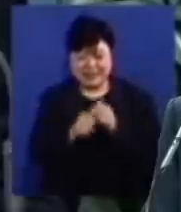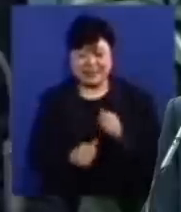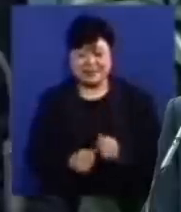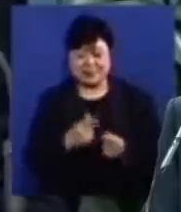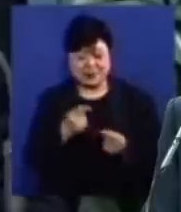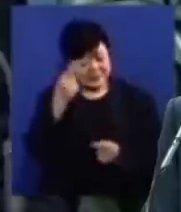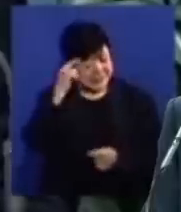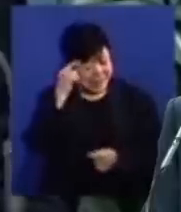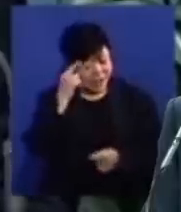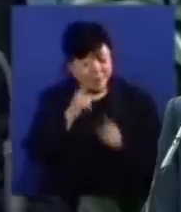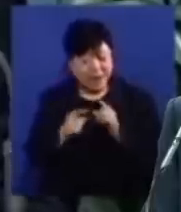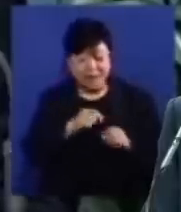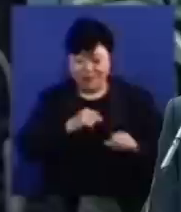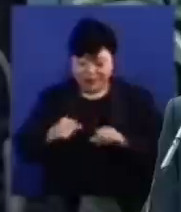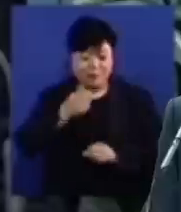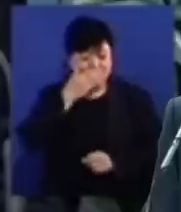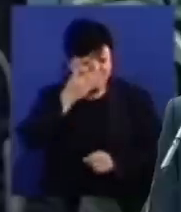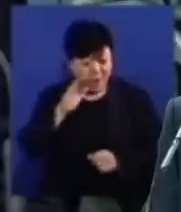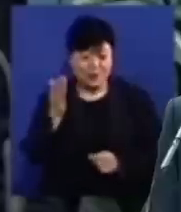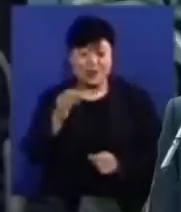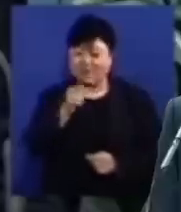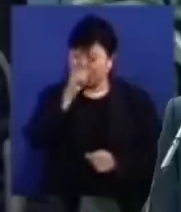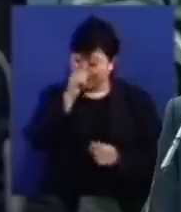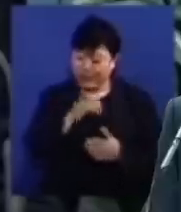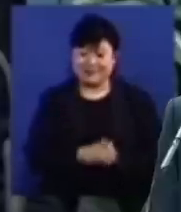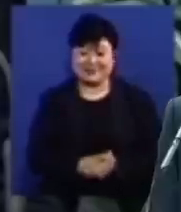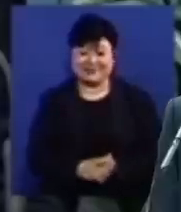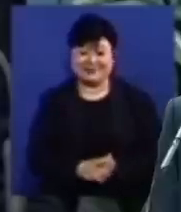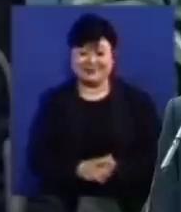하나님처럼 생각하고 말하고 행동할 수 있으니 얼마나 좋습니까?